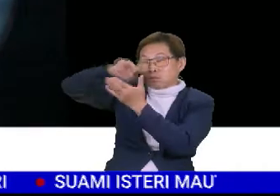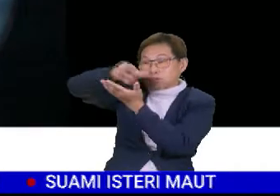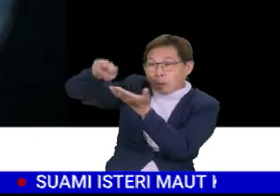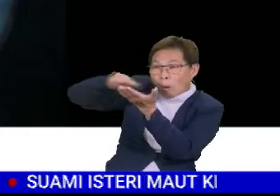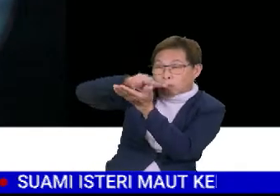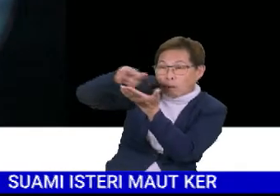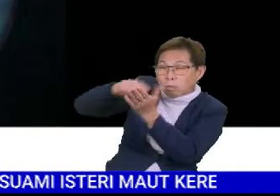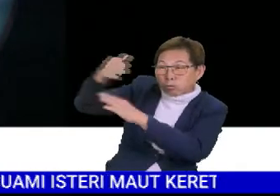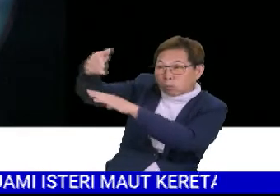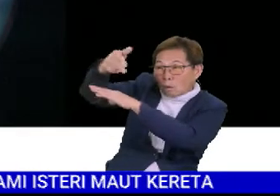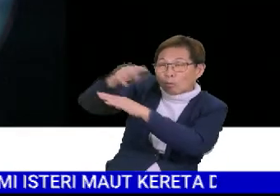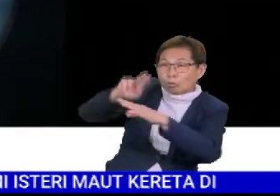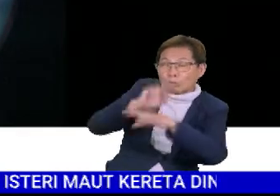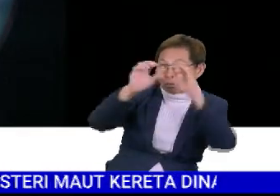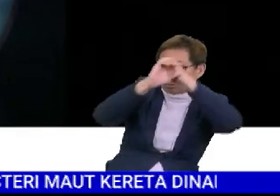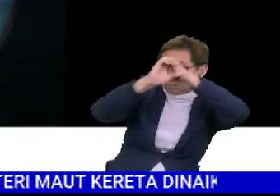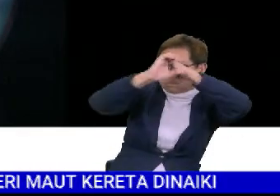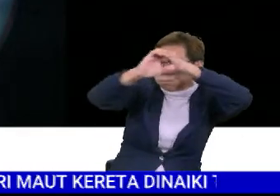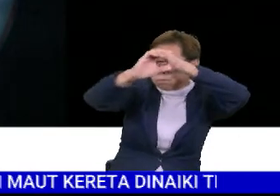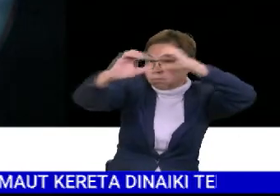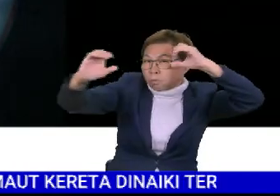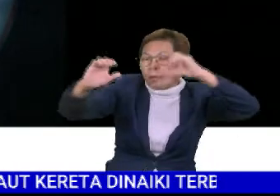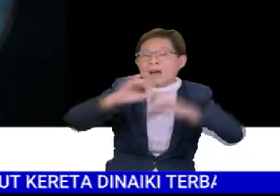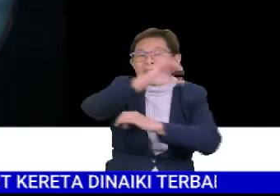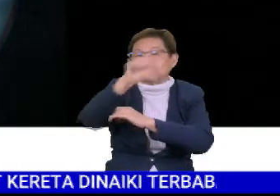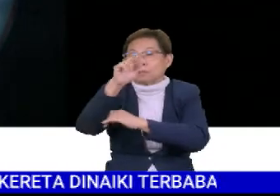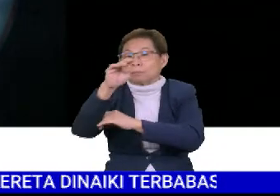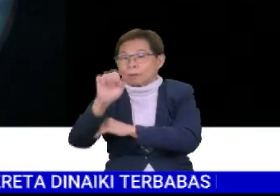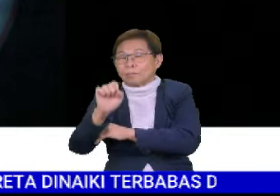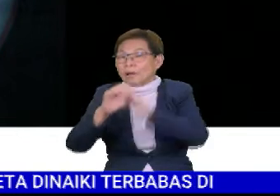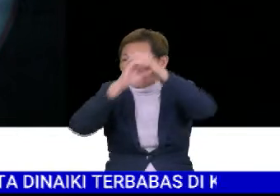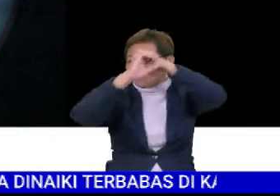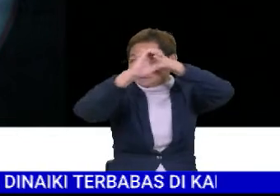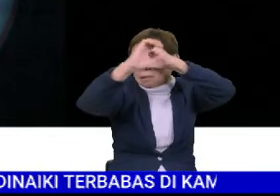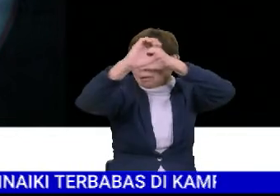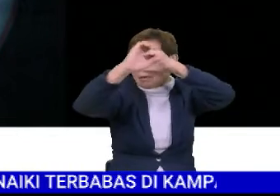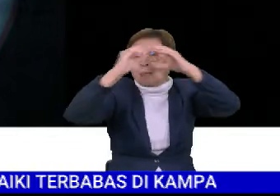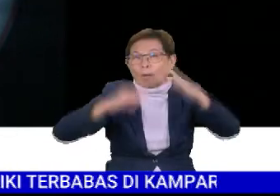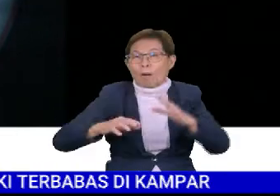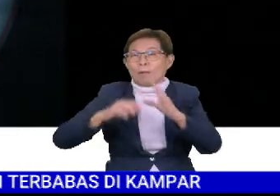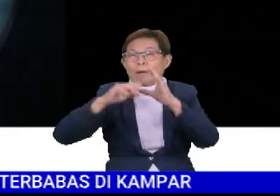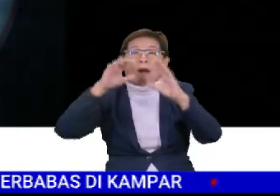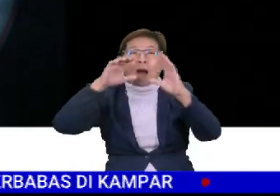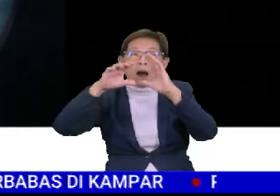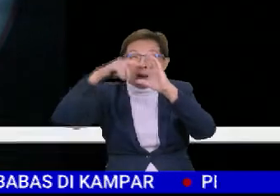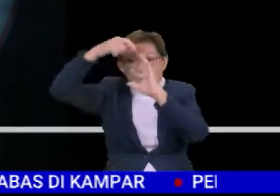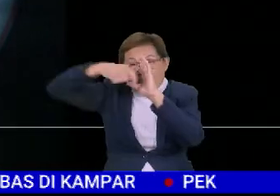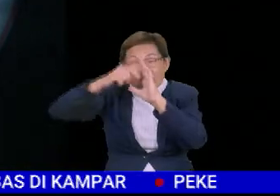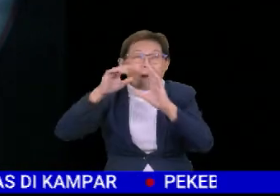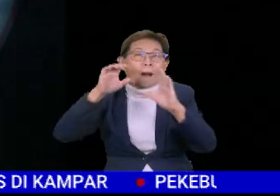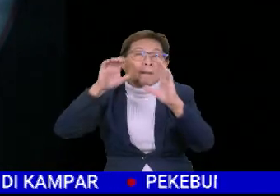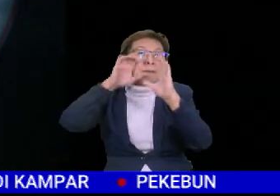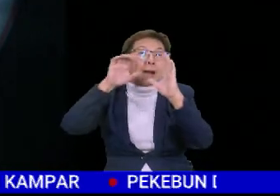NASA menggunakan teleskop angkasa James Webb. Teleskop berkenaan turut berjaya merakam imej bintik merah